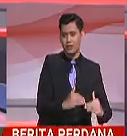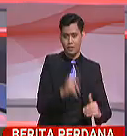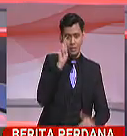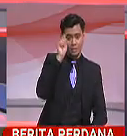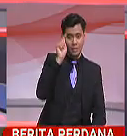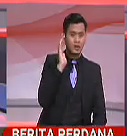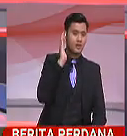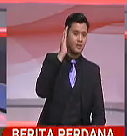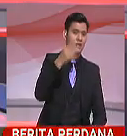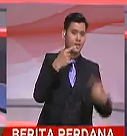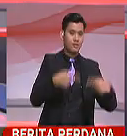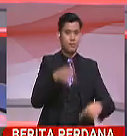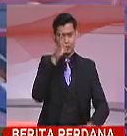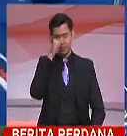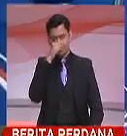jaringan yang sama.